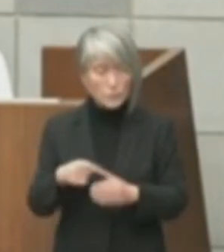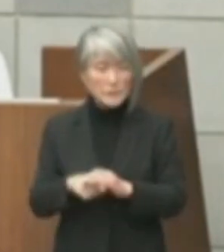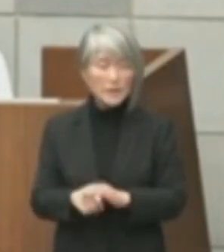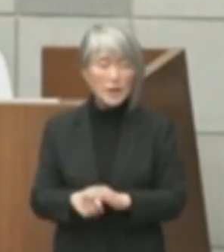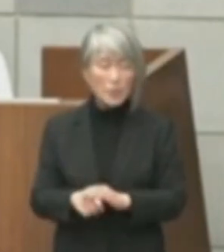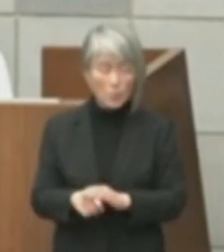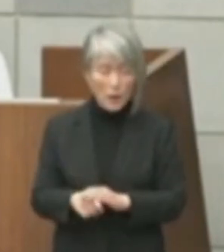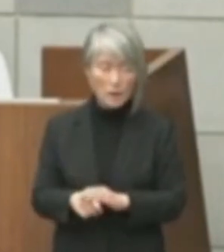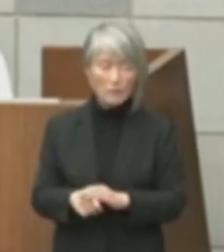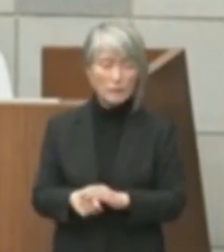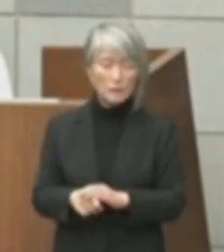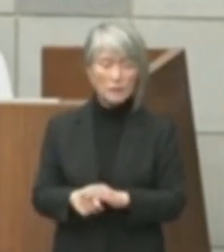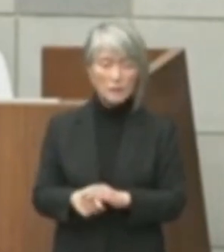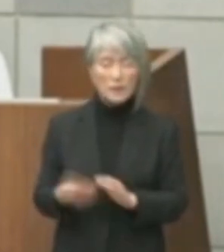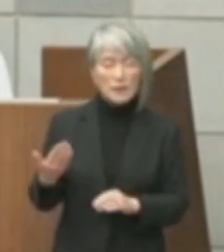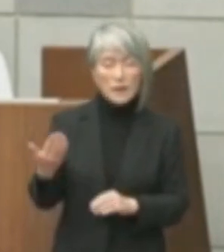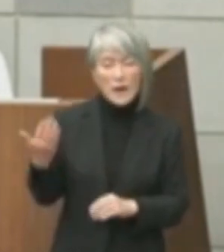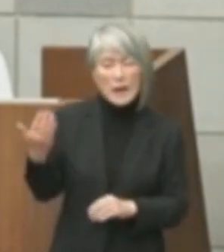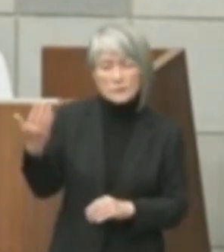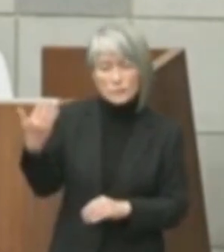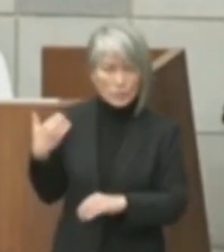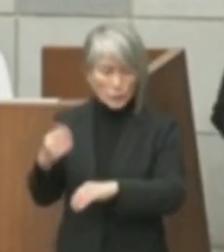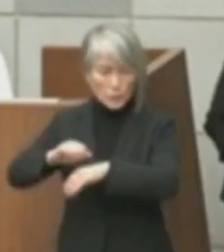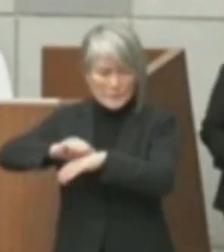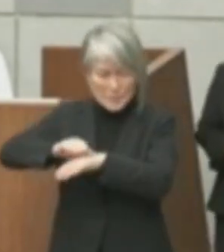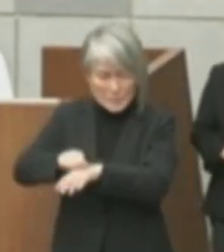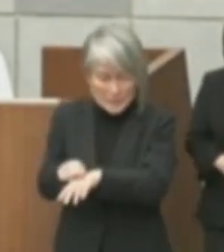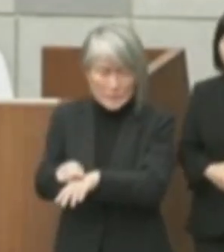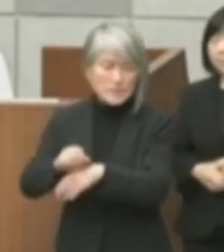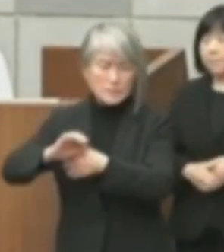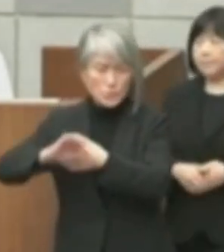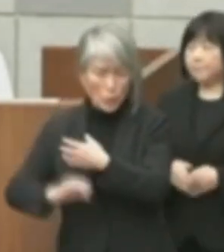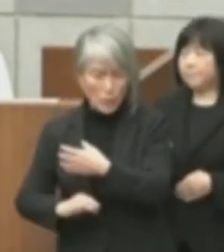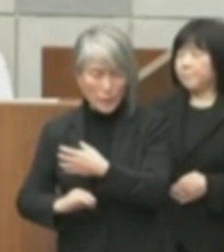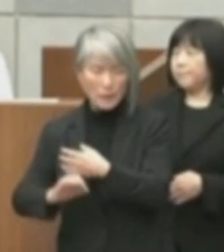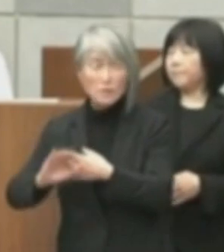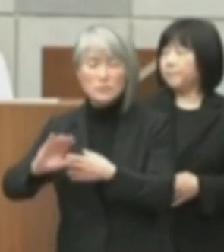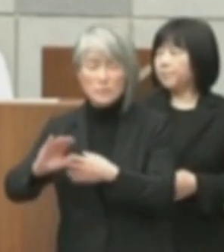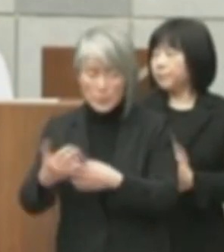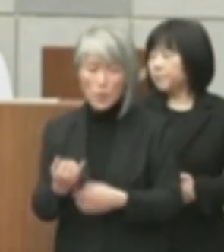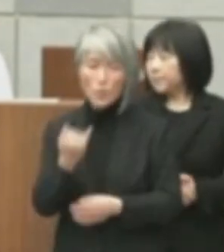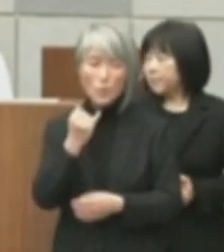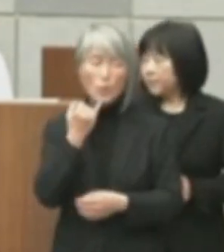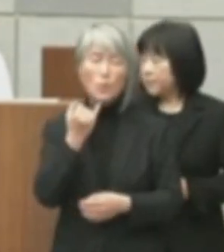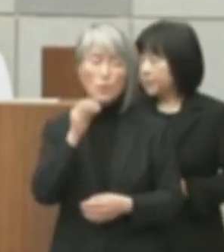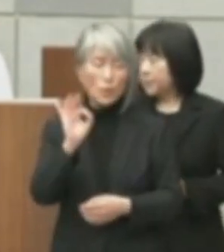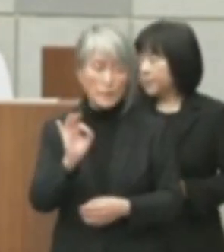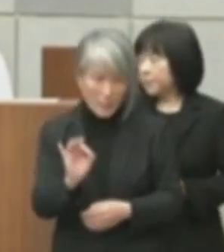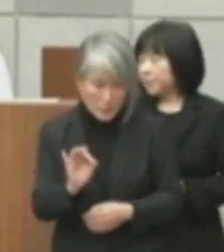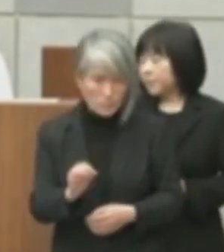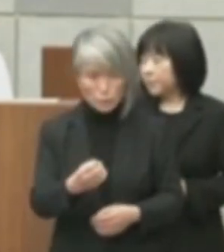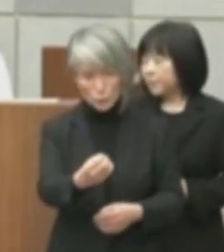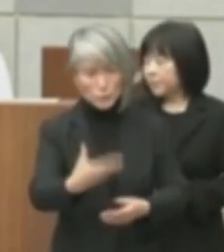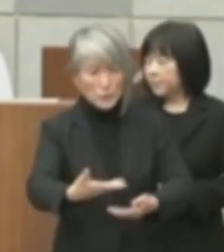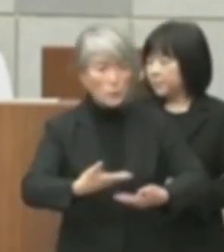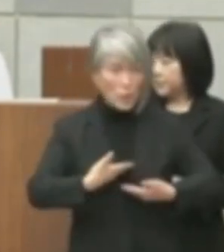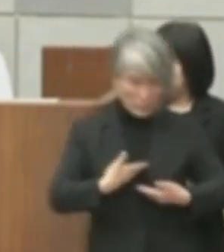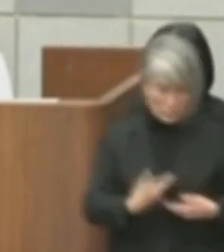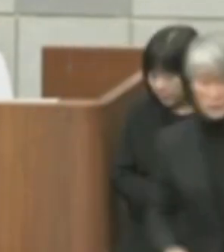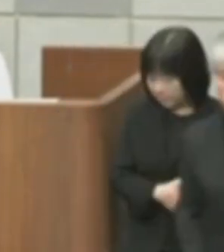まあ、そのかつて の, あの厳しい条例であってももう OK ですというふうに言うていただいておるわけです